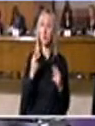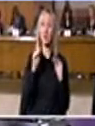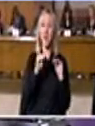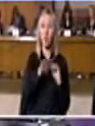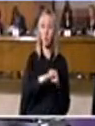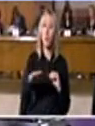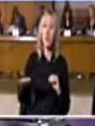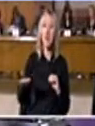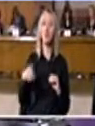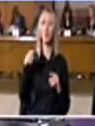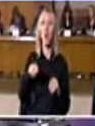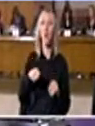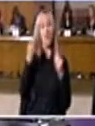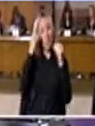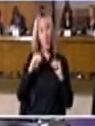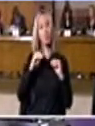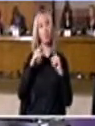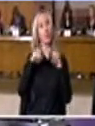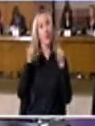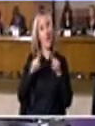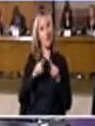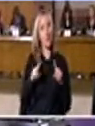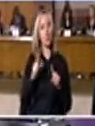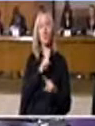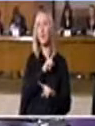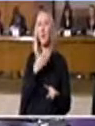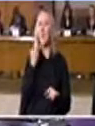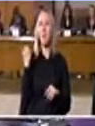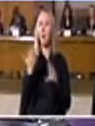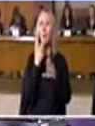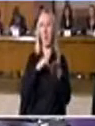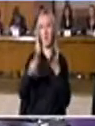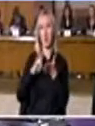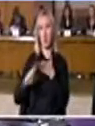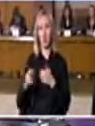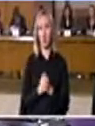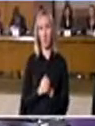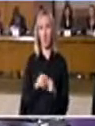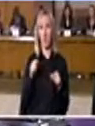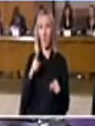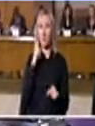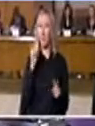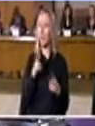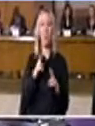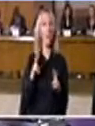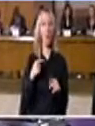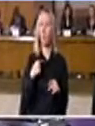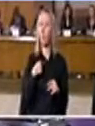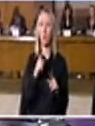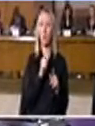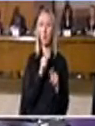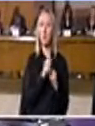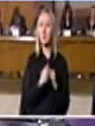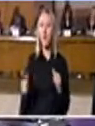da poštuju različitosti i da ne robuju predrasudama. Ne mogu ovom prilikom da zaobiđem, nažalost,